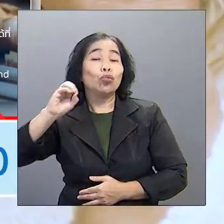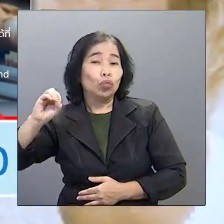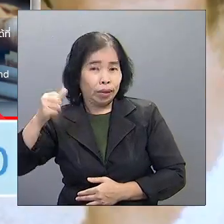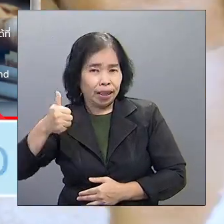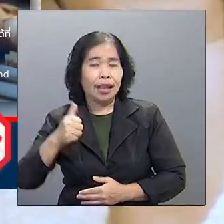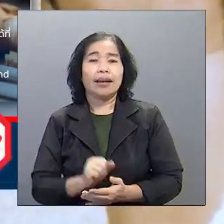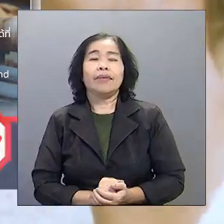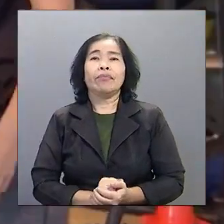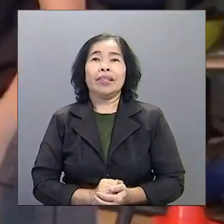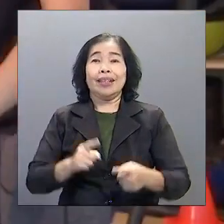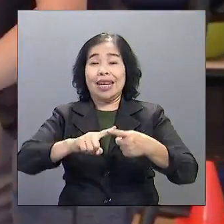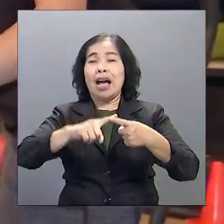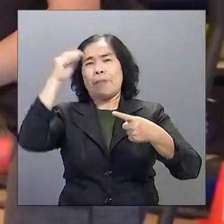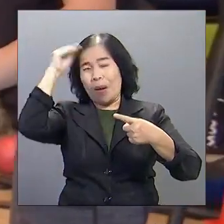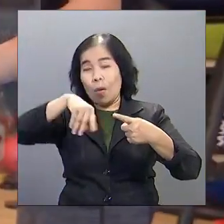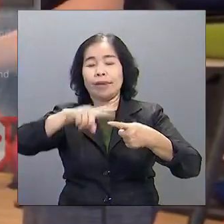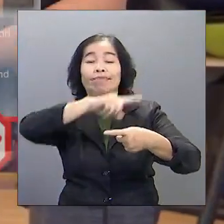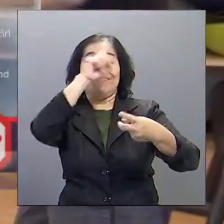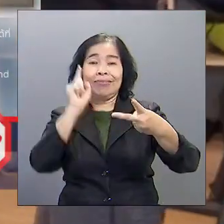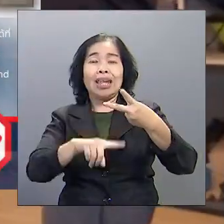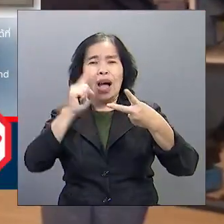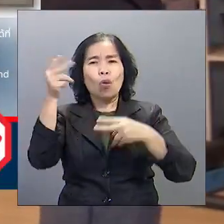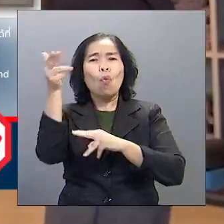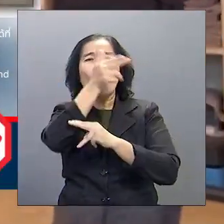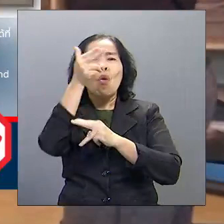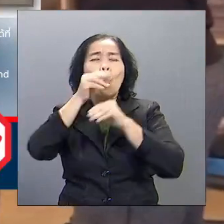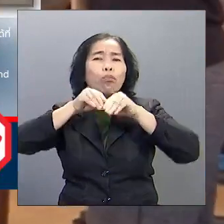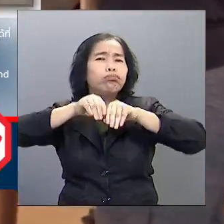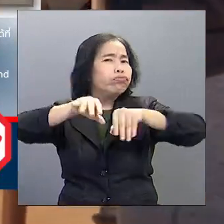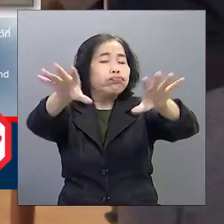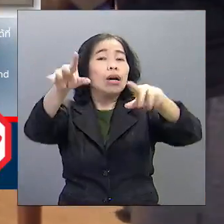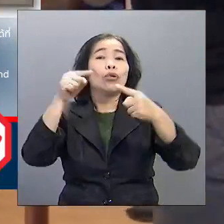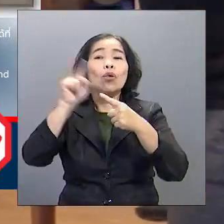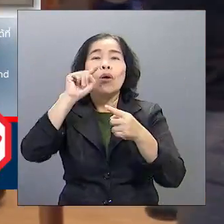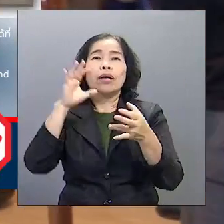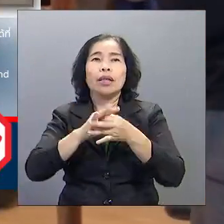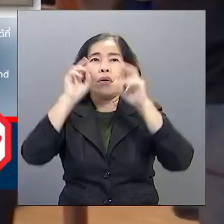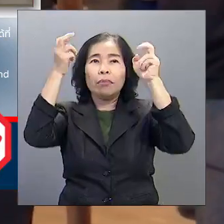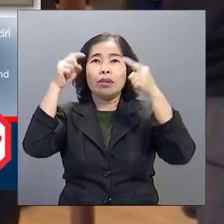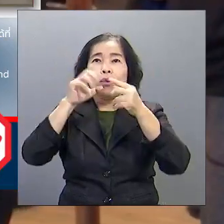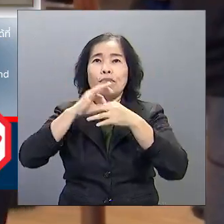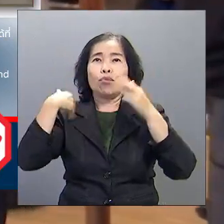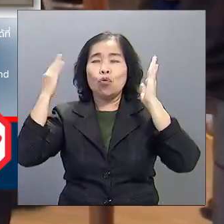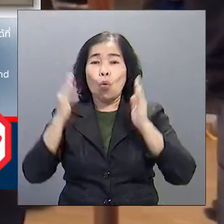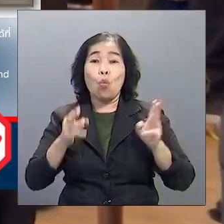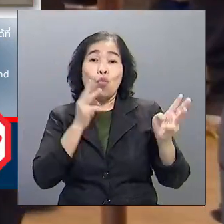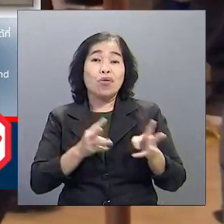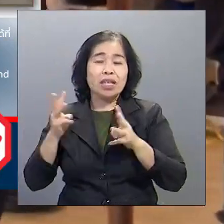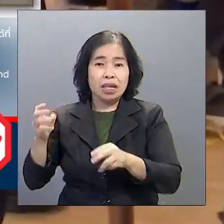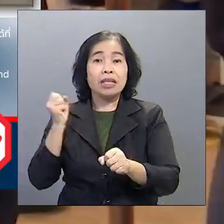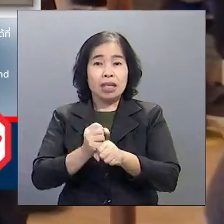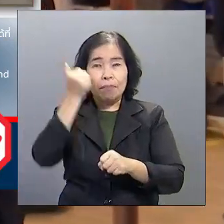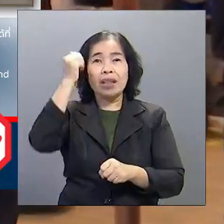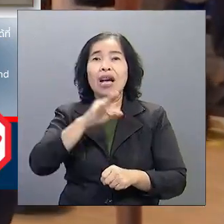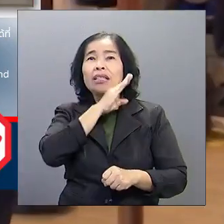025904000ค่ะอีกหนึ่งเรื่องมีการแชร์วิดีโอในสื่อออนไลน์ต่างๆเกี่ยวกับประเด็นเรื่องมีวิธีรักษากระดู